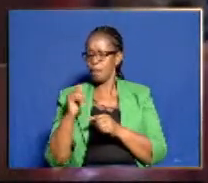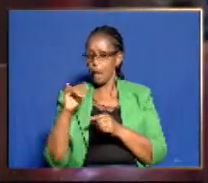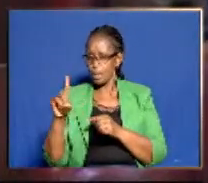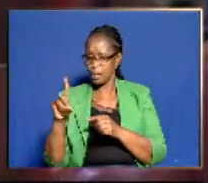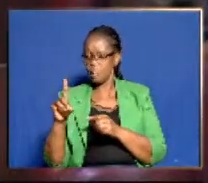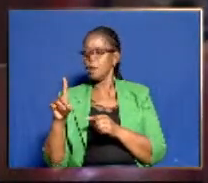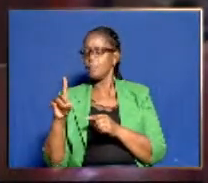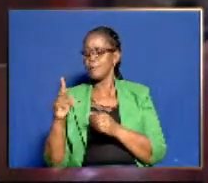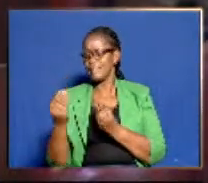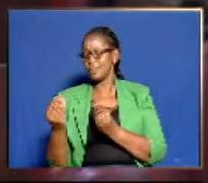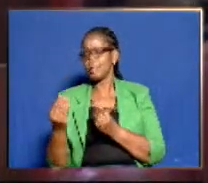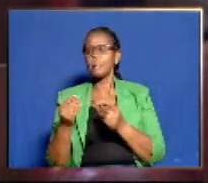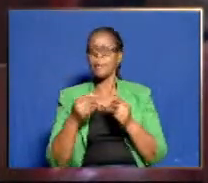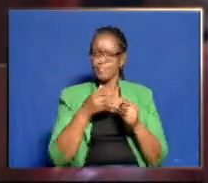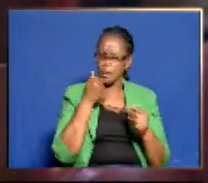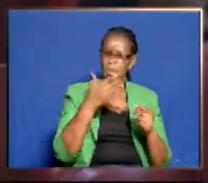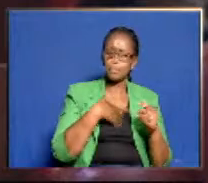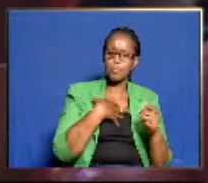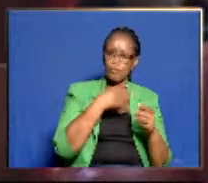kupata kitambulisho.